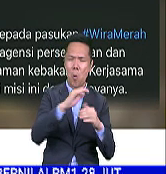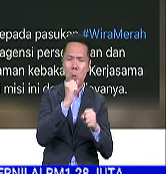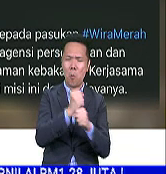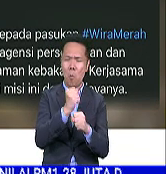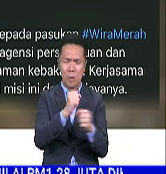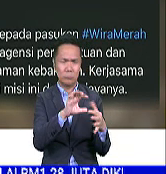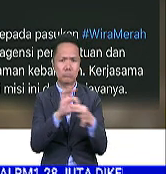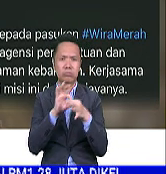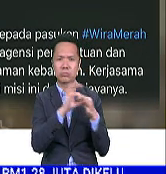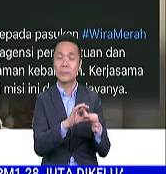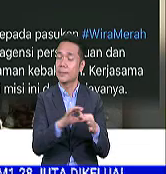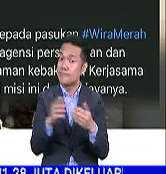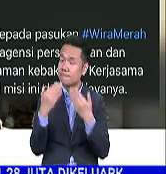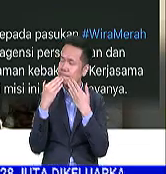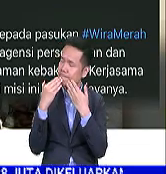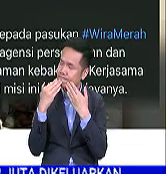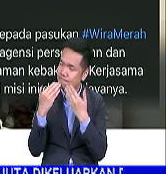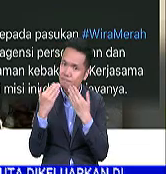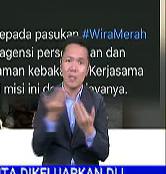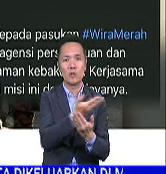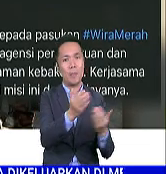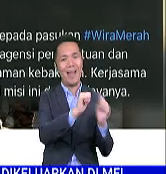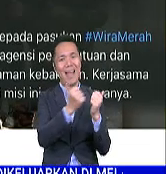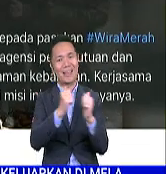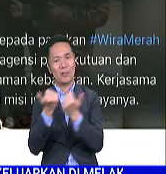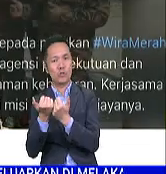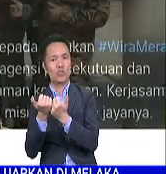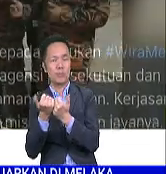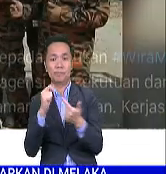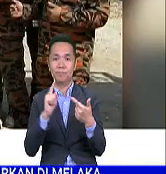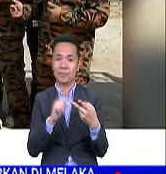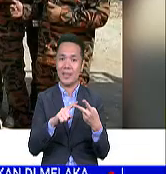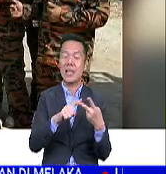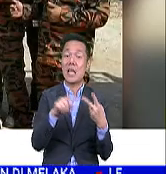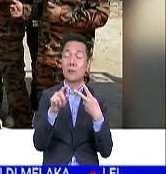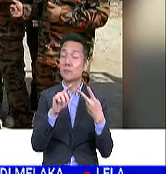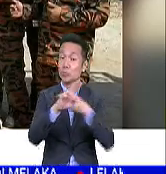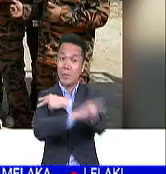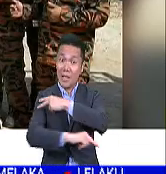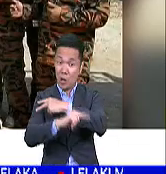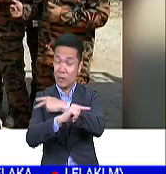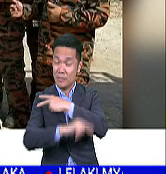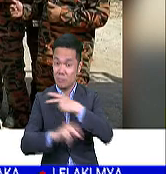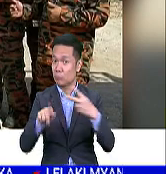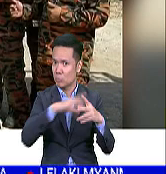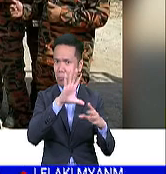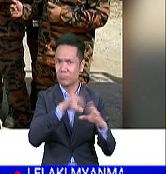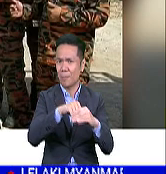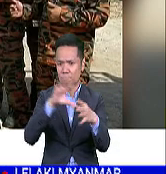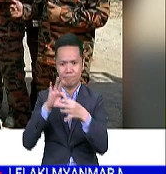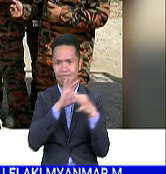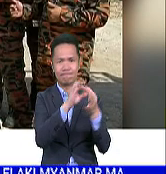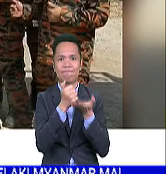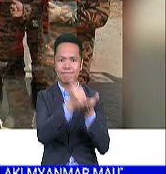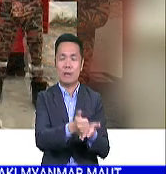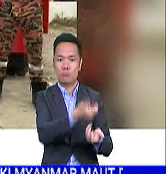dan beliau mengucapkan jutaan terima kasih kepada semua agensi persekutuan serta negeri dalam proses pemadaman kebakaran terbabit. Sementara